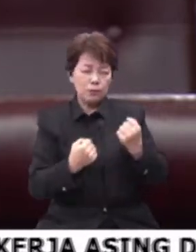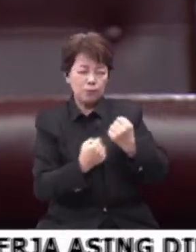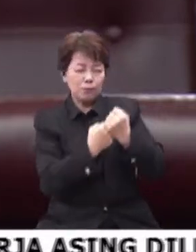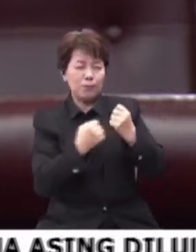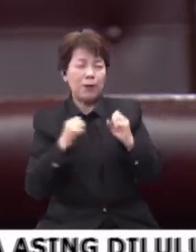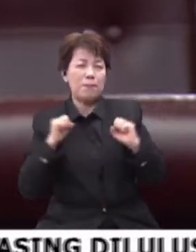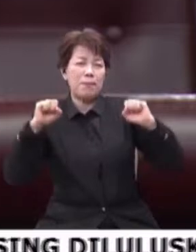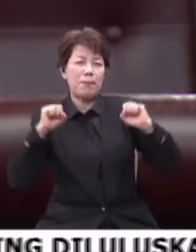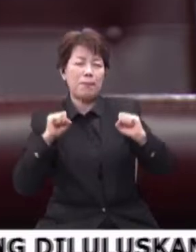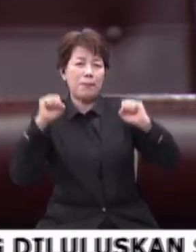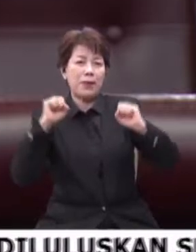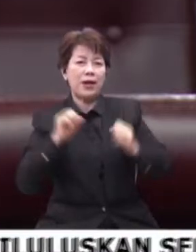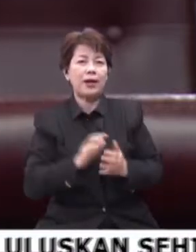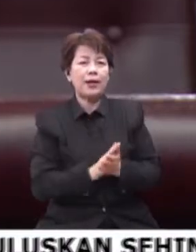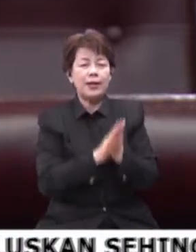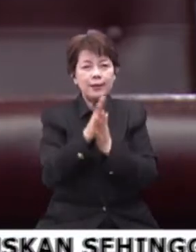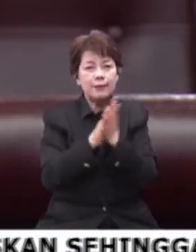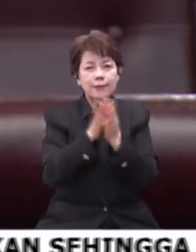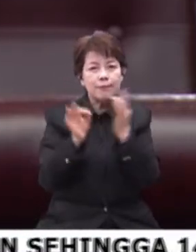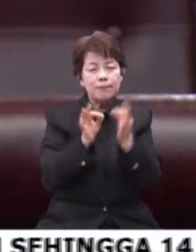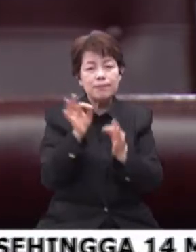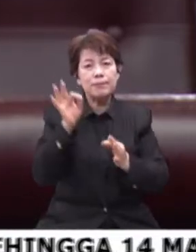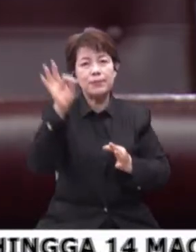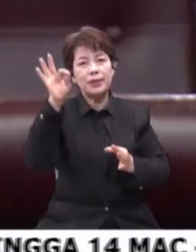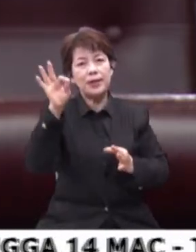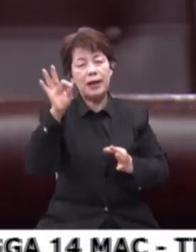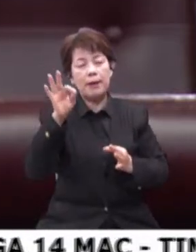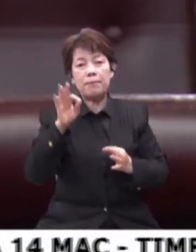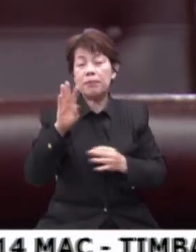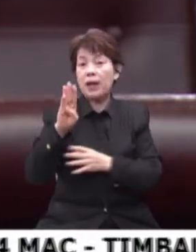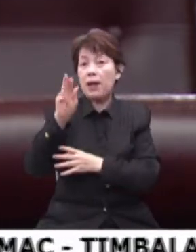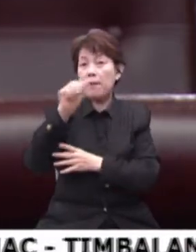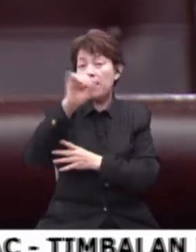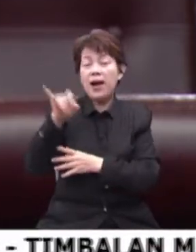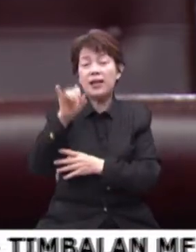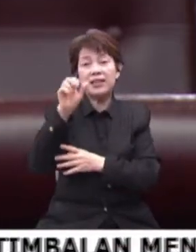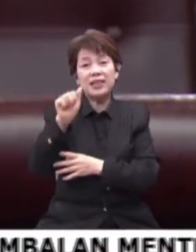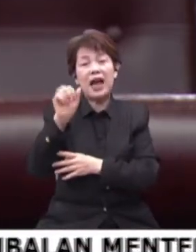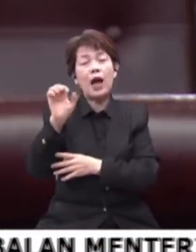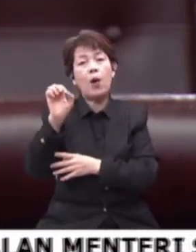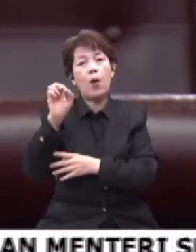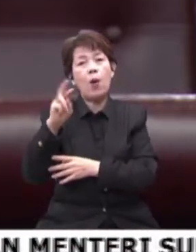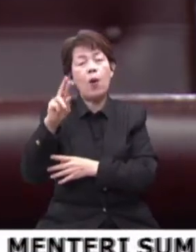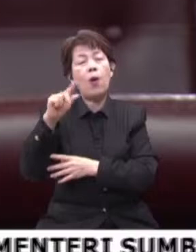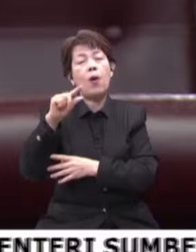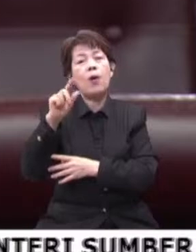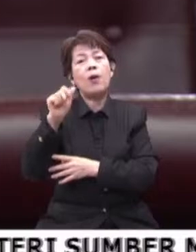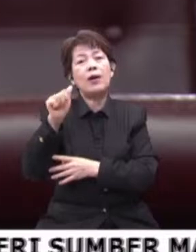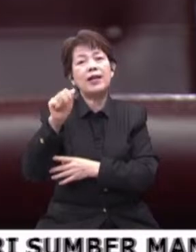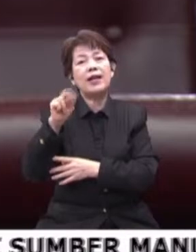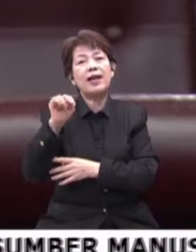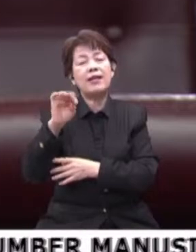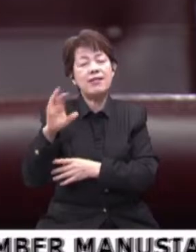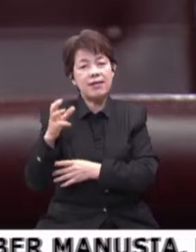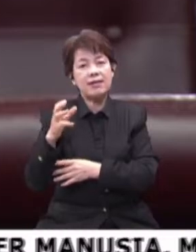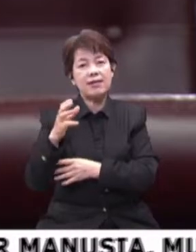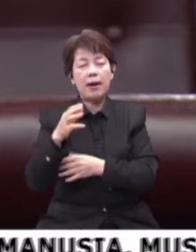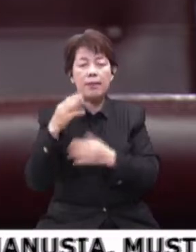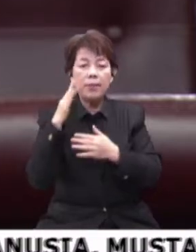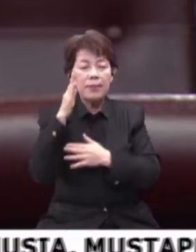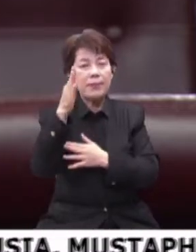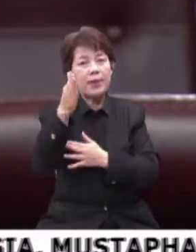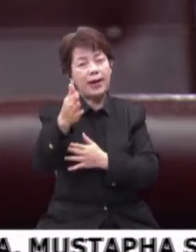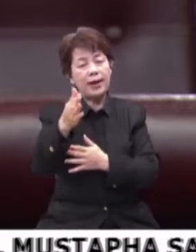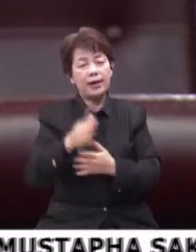supaya menggunakan baja atau bahan organik pada masa yang akan datang dan sekarang sudah